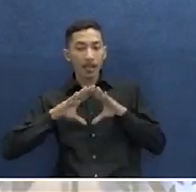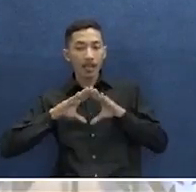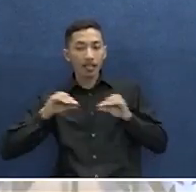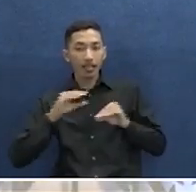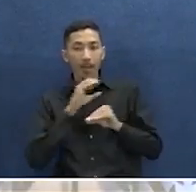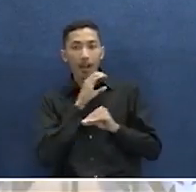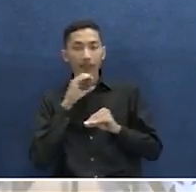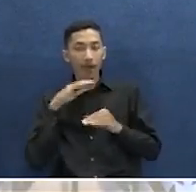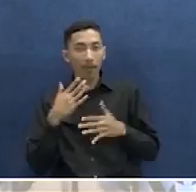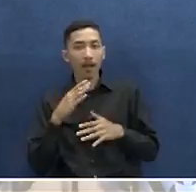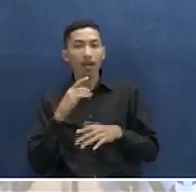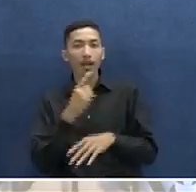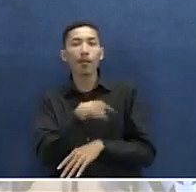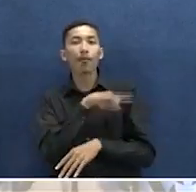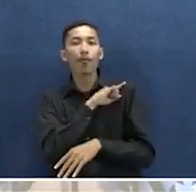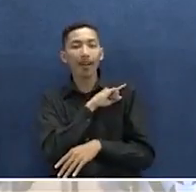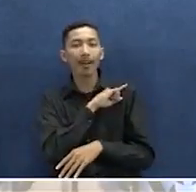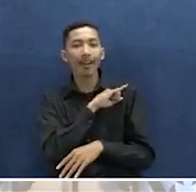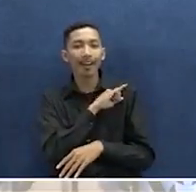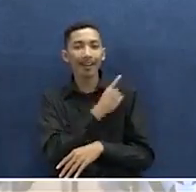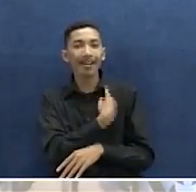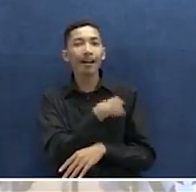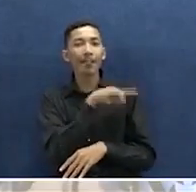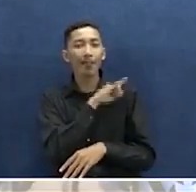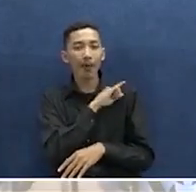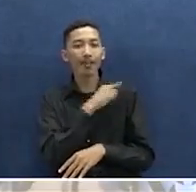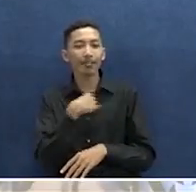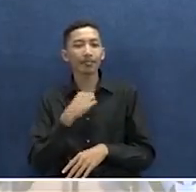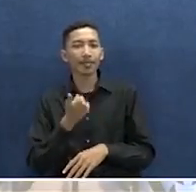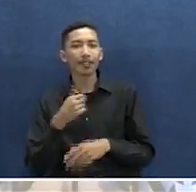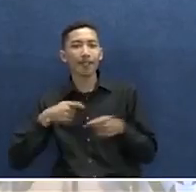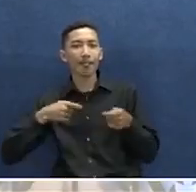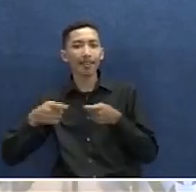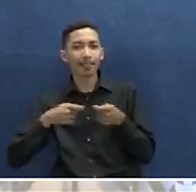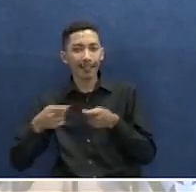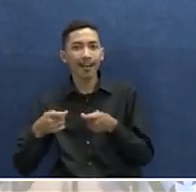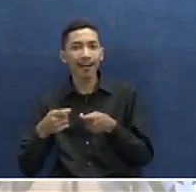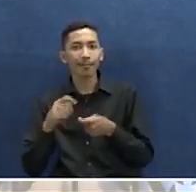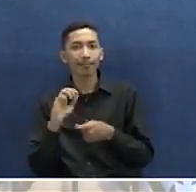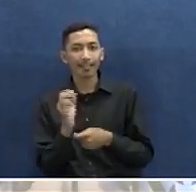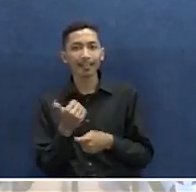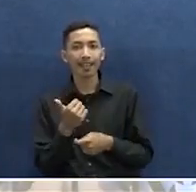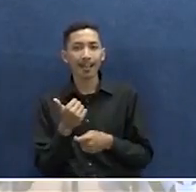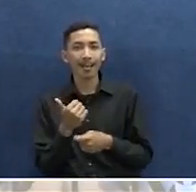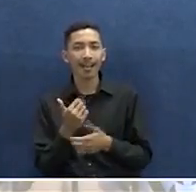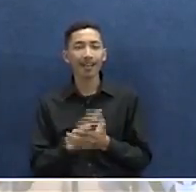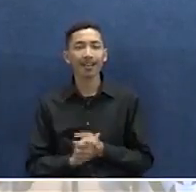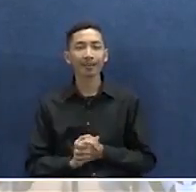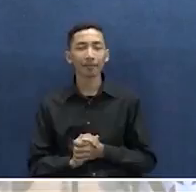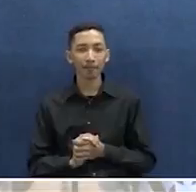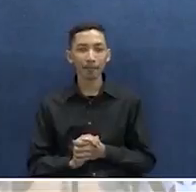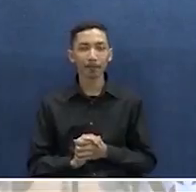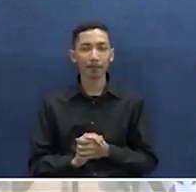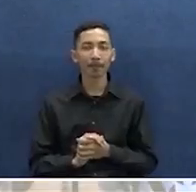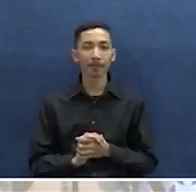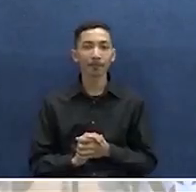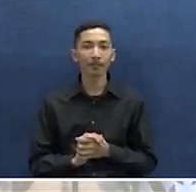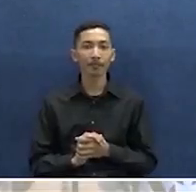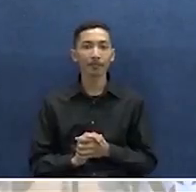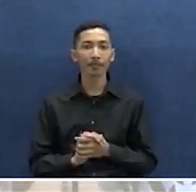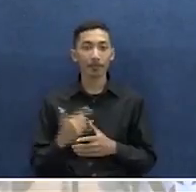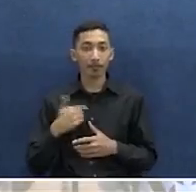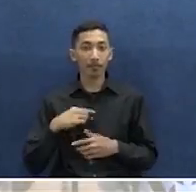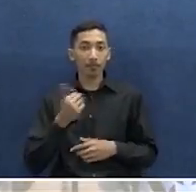skill saya nolet saya karena kesantunan saya makanya saya diberikan Katakanlah ada tipe atau bagaimana hingga akhirnya mereka